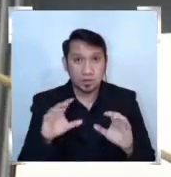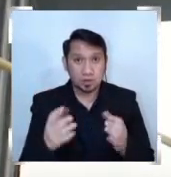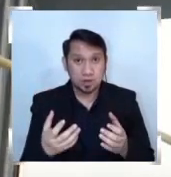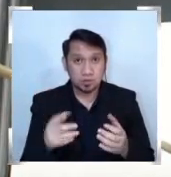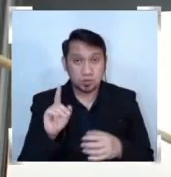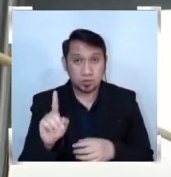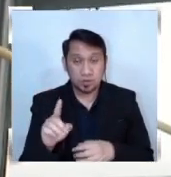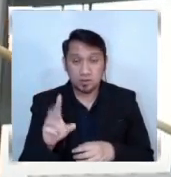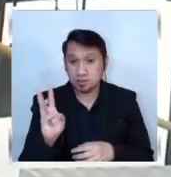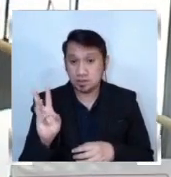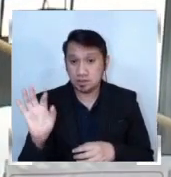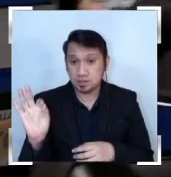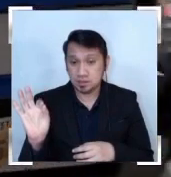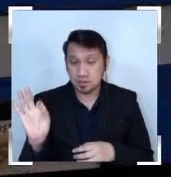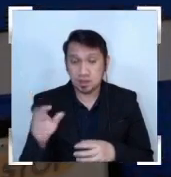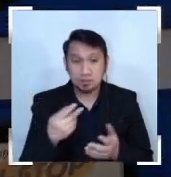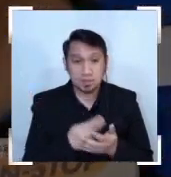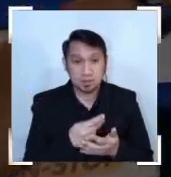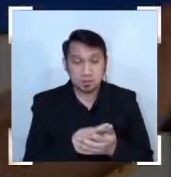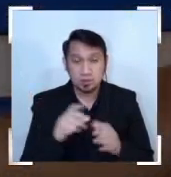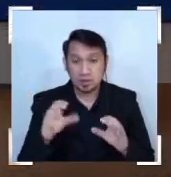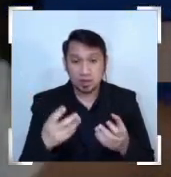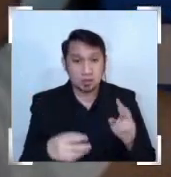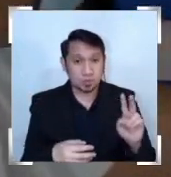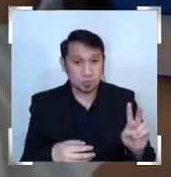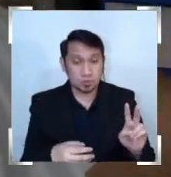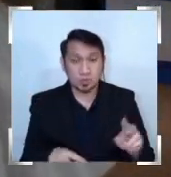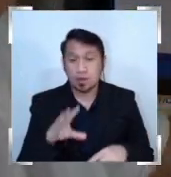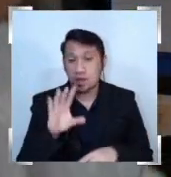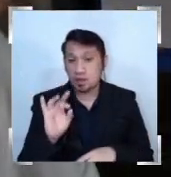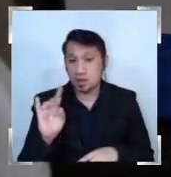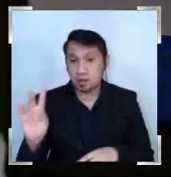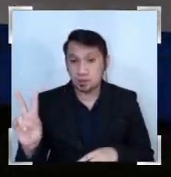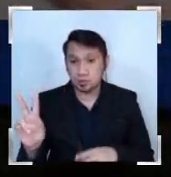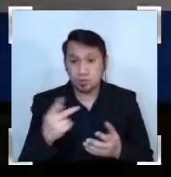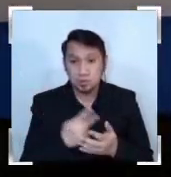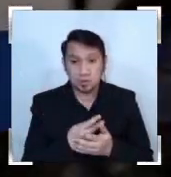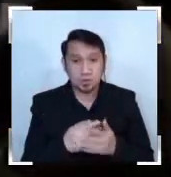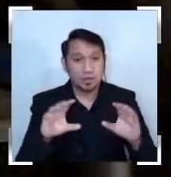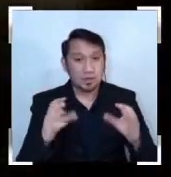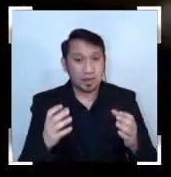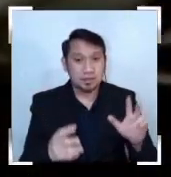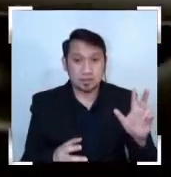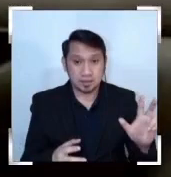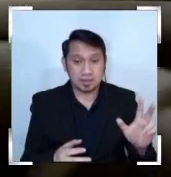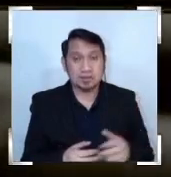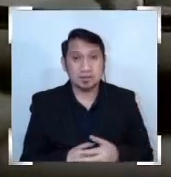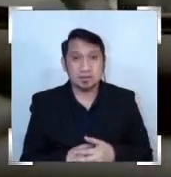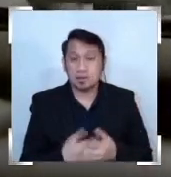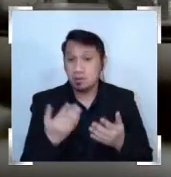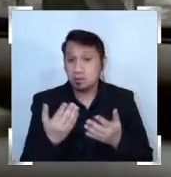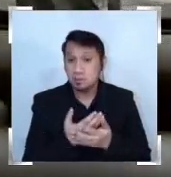69 pesos sa Class 2, at 82 pesos para sa Class 3. Base naman sa bagong toll matrix